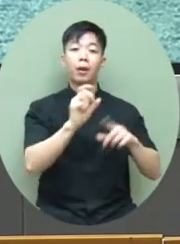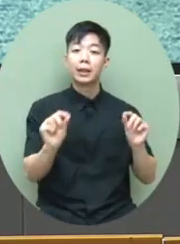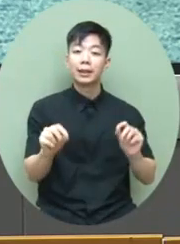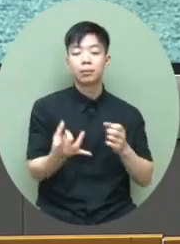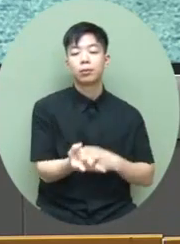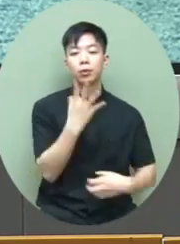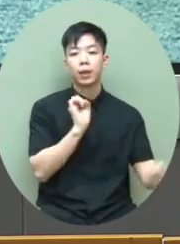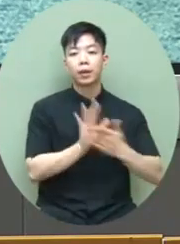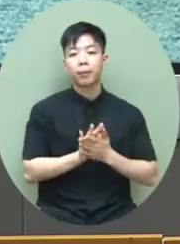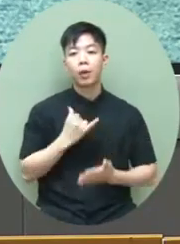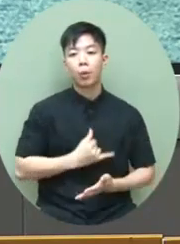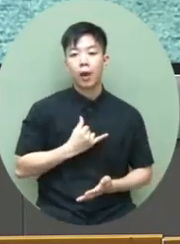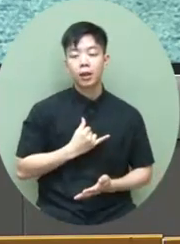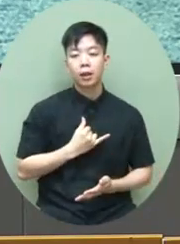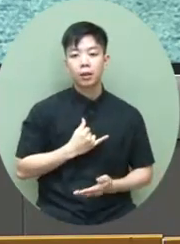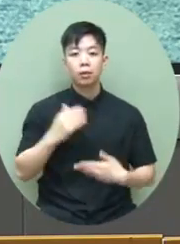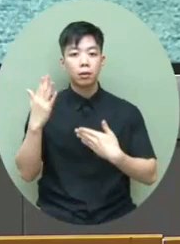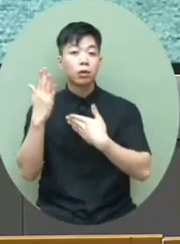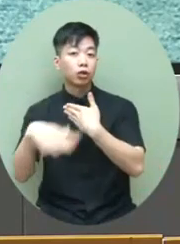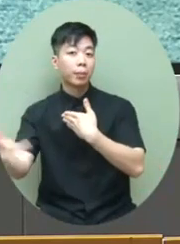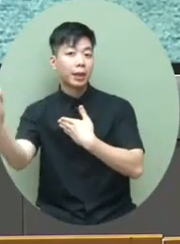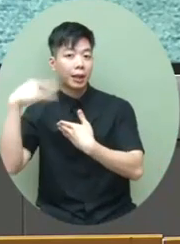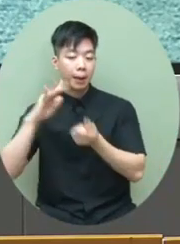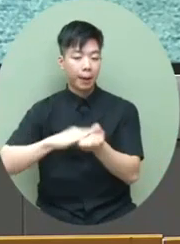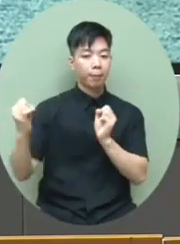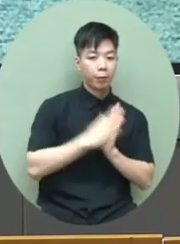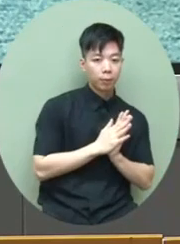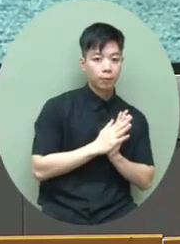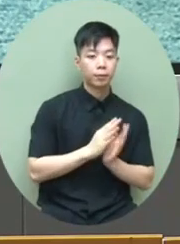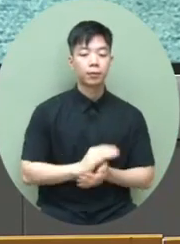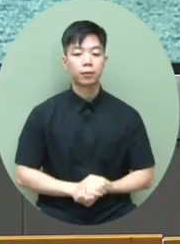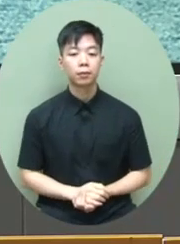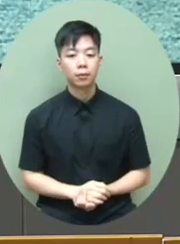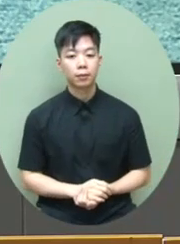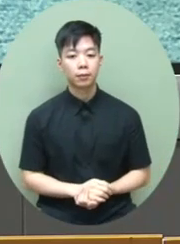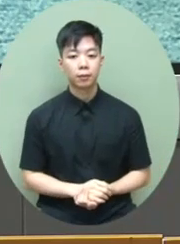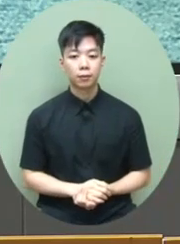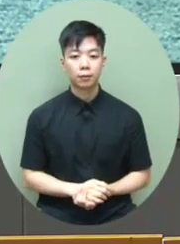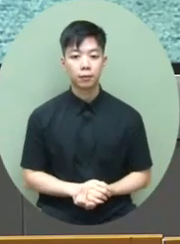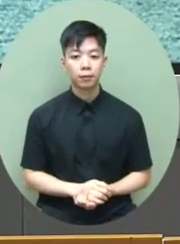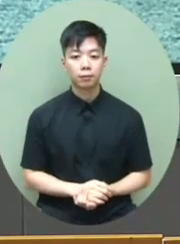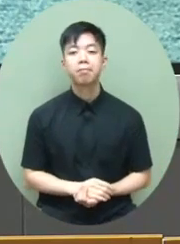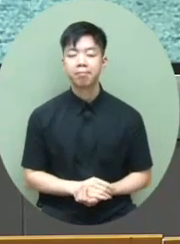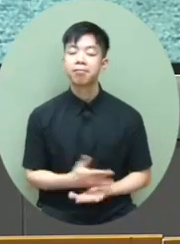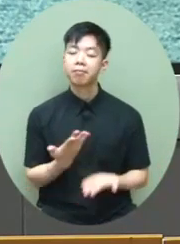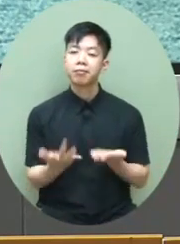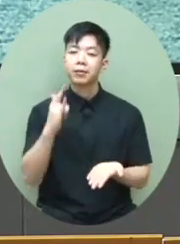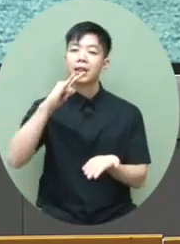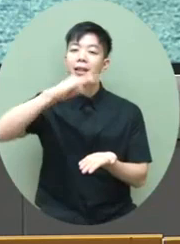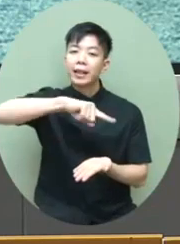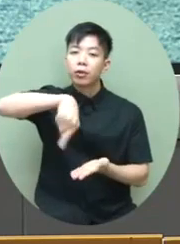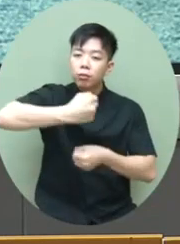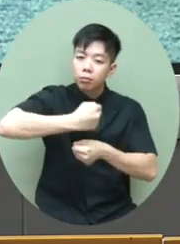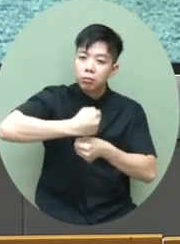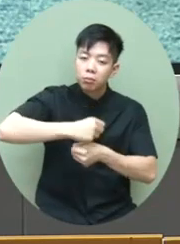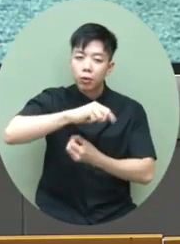地感染的懷疑一個輸入性個案，那都可能是有機會 即係好大機會都喺機場工作嗰時候話有機